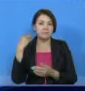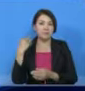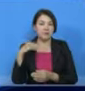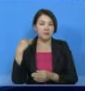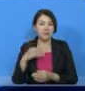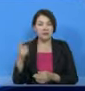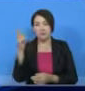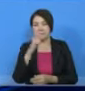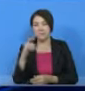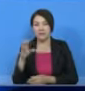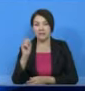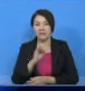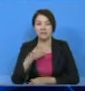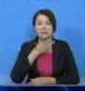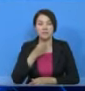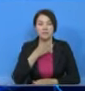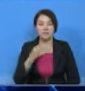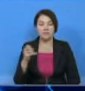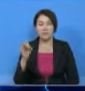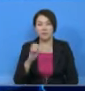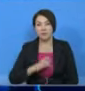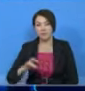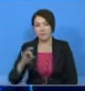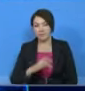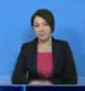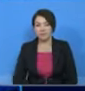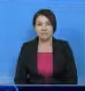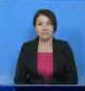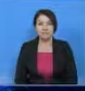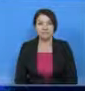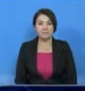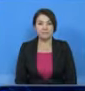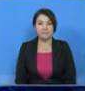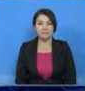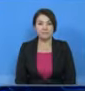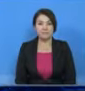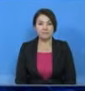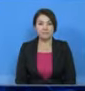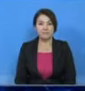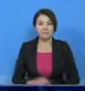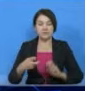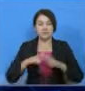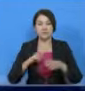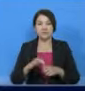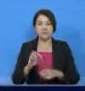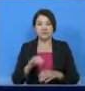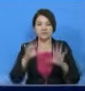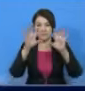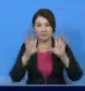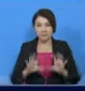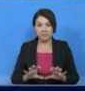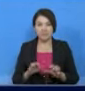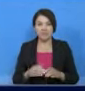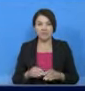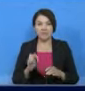также Хромтауском, Алгинском, Мартукском и Мугалжарском районах. За нарушение миграционного законодательства